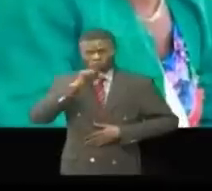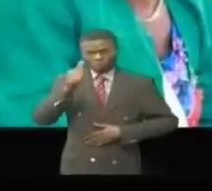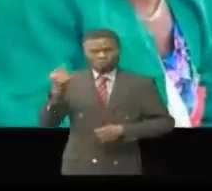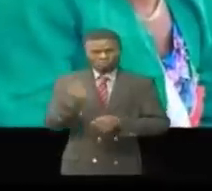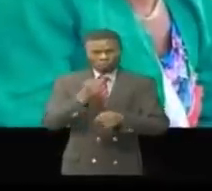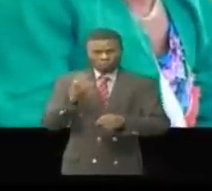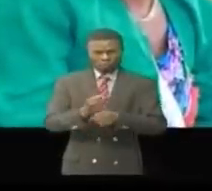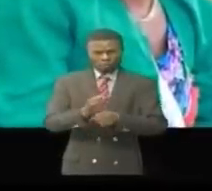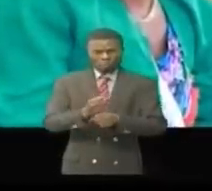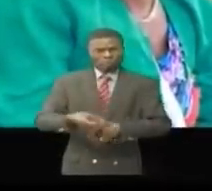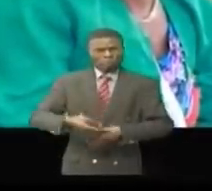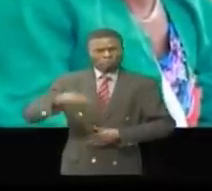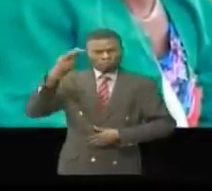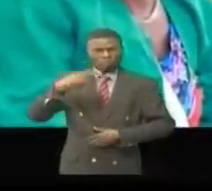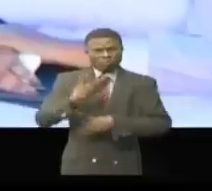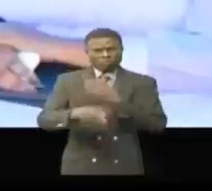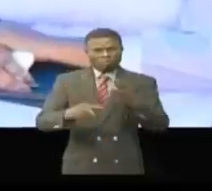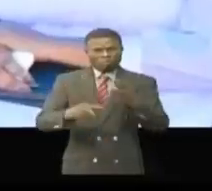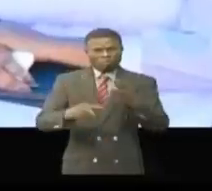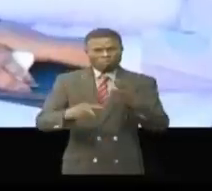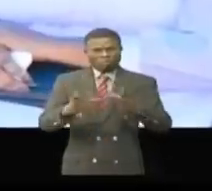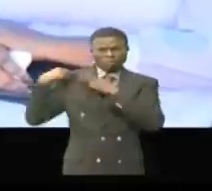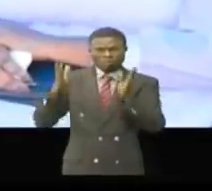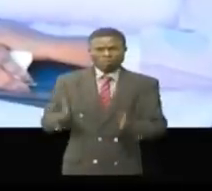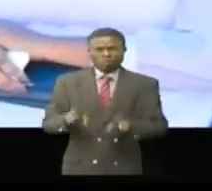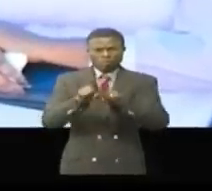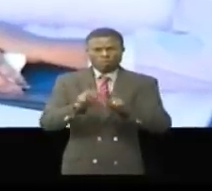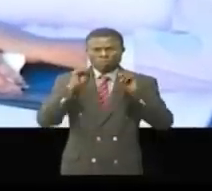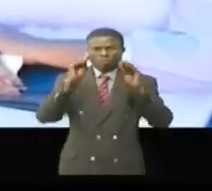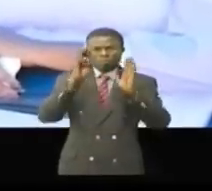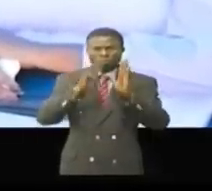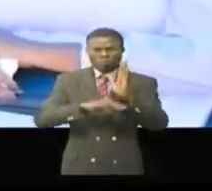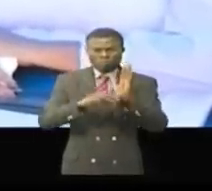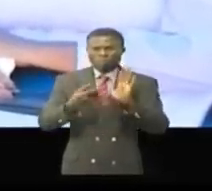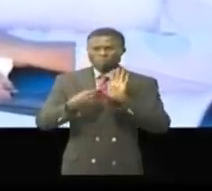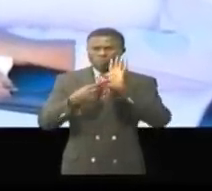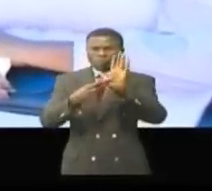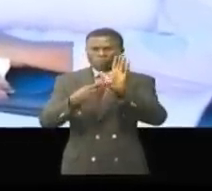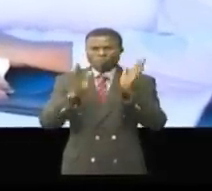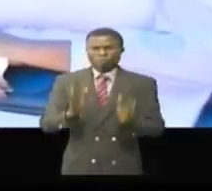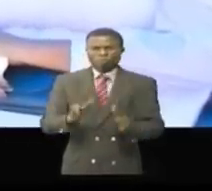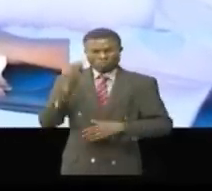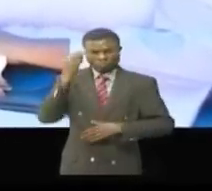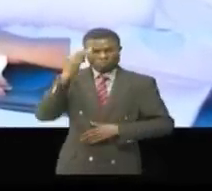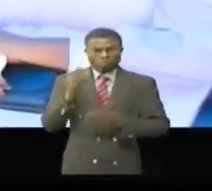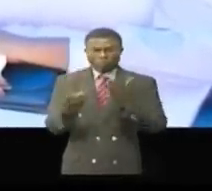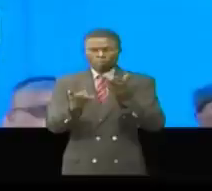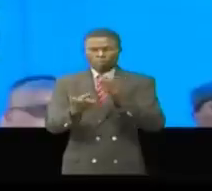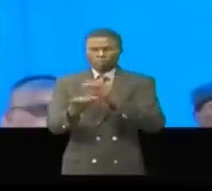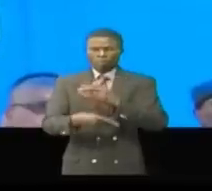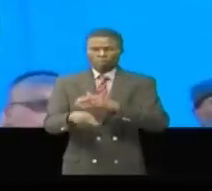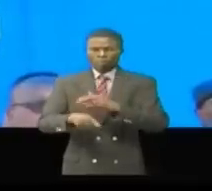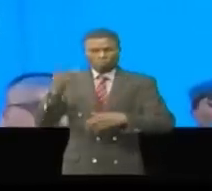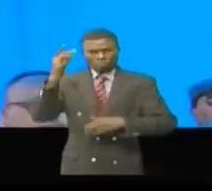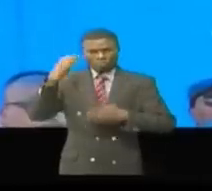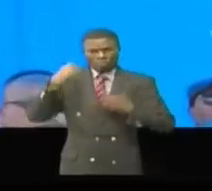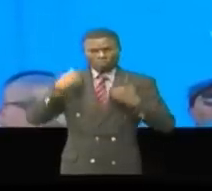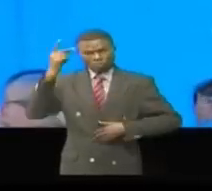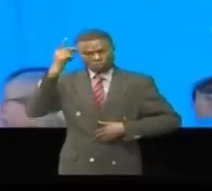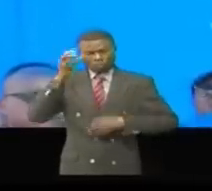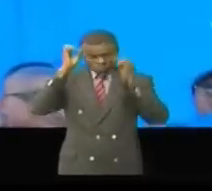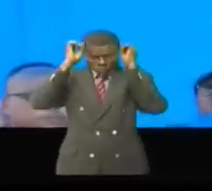travail des titans réalisé par les encadreurs enseignants. Pour la représentante du ministre provincial de la Santé de Kinshasa,